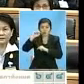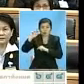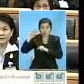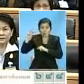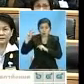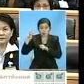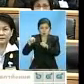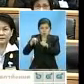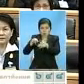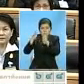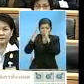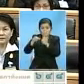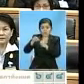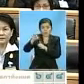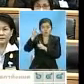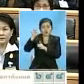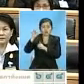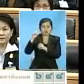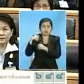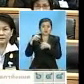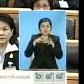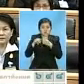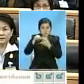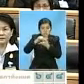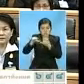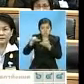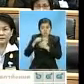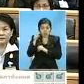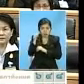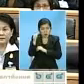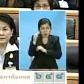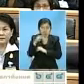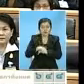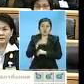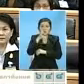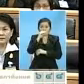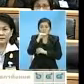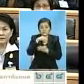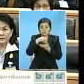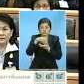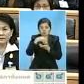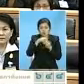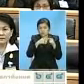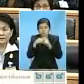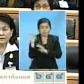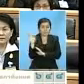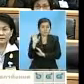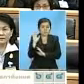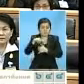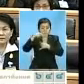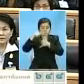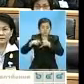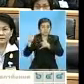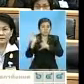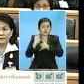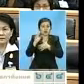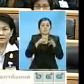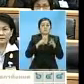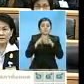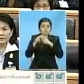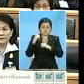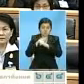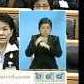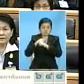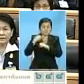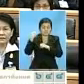ข้ามาเป็นวุฒิสมาชิกอันนี้เป็นเรื่องธรรมดานะครับซึ่งผมไม่จะไม่ขอเอ่ยในลักษณะตัวบุคคลมันเป็นหลักการที่เกิดขึ้